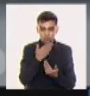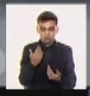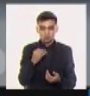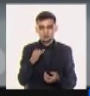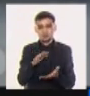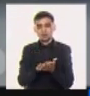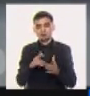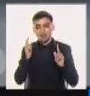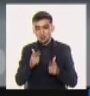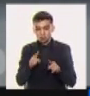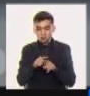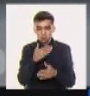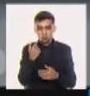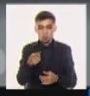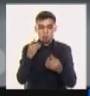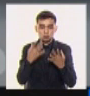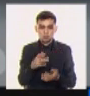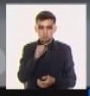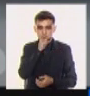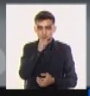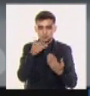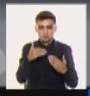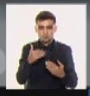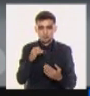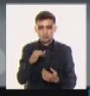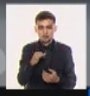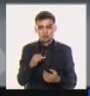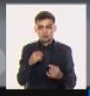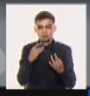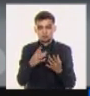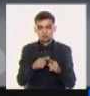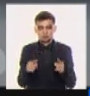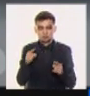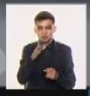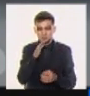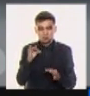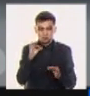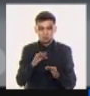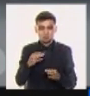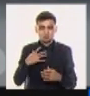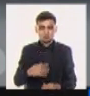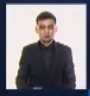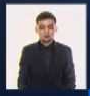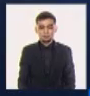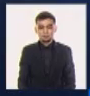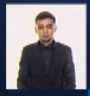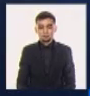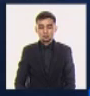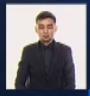ни согласия, ни отказа. Они просто молчат. И используют такой традиционный инструмент.